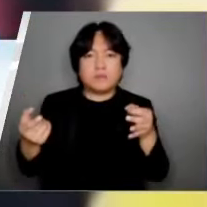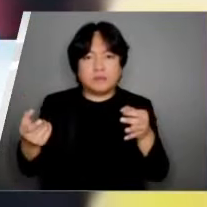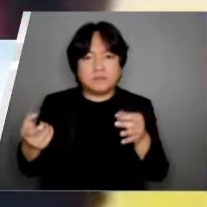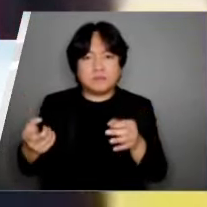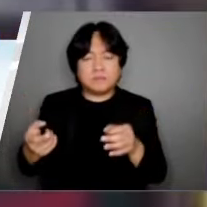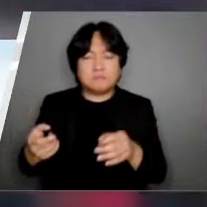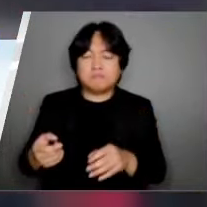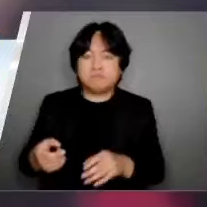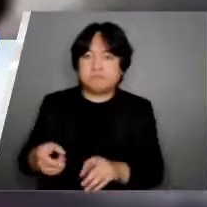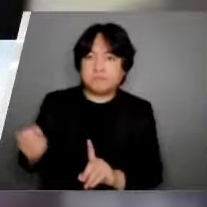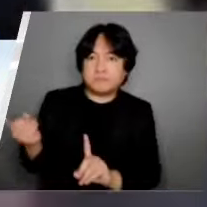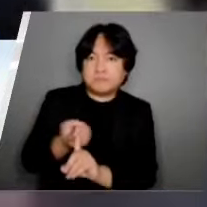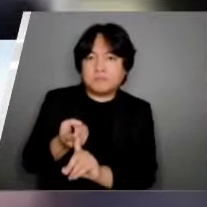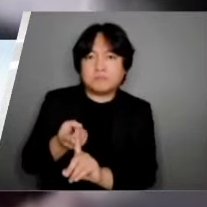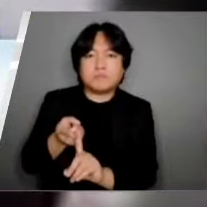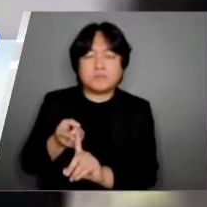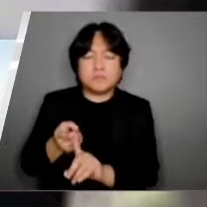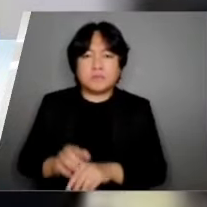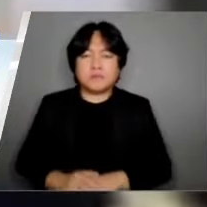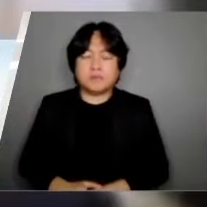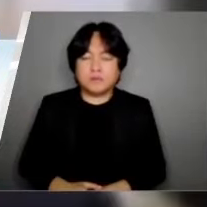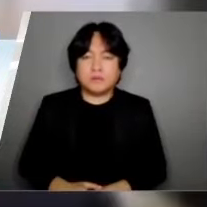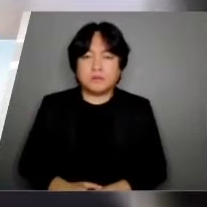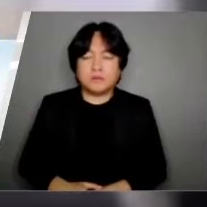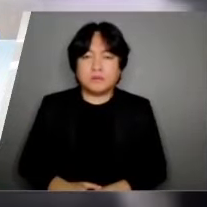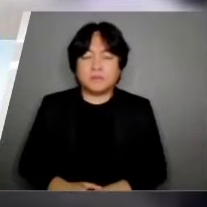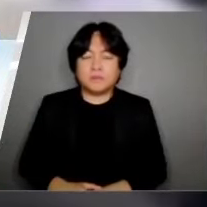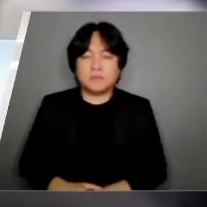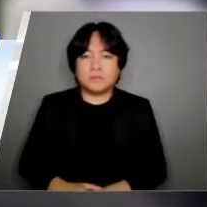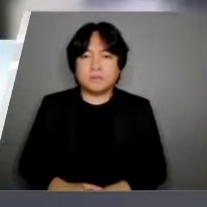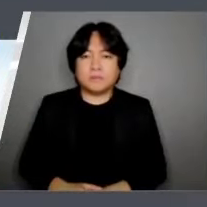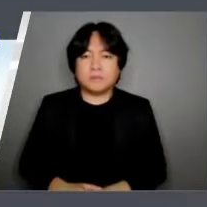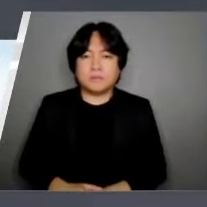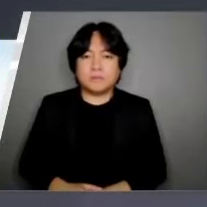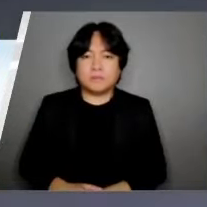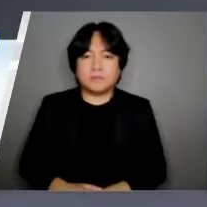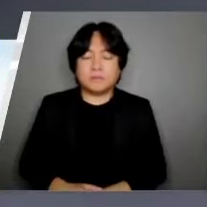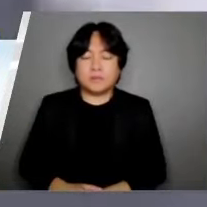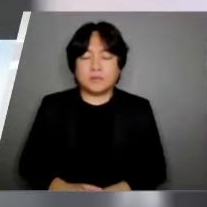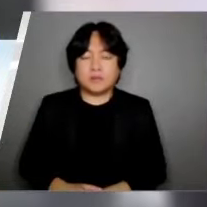nang arestuhin ang suspect na muntik ng kuyugin.